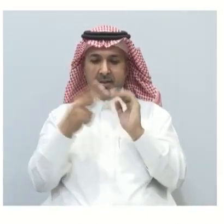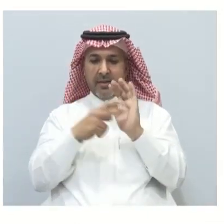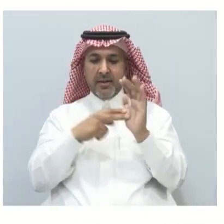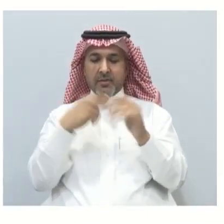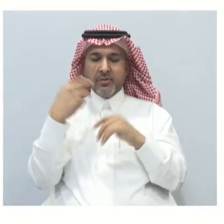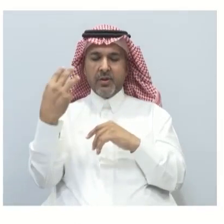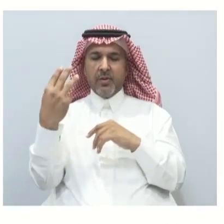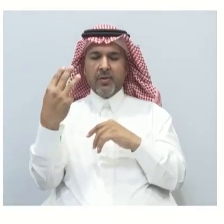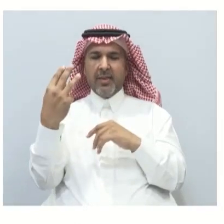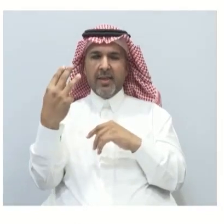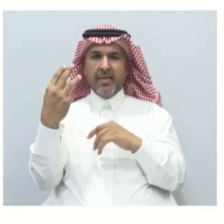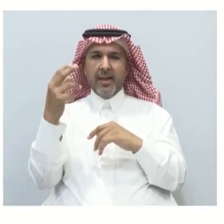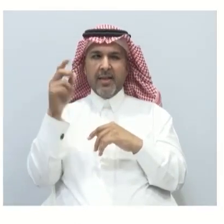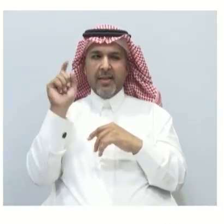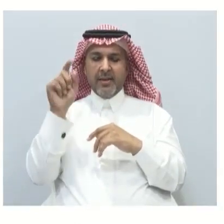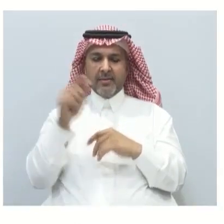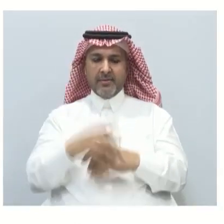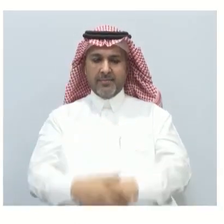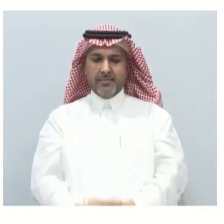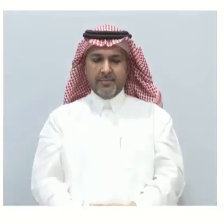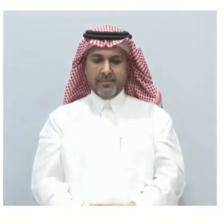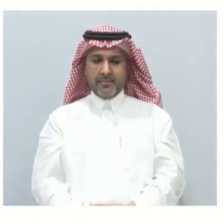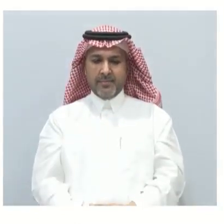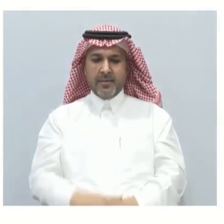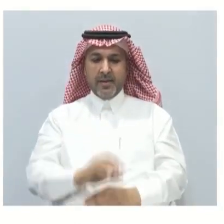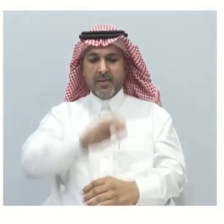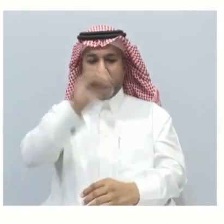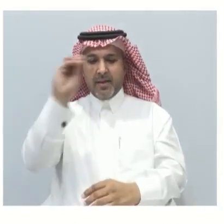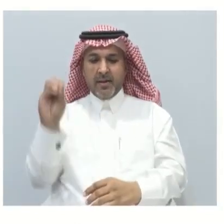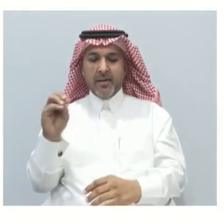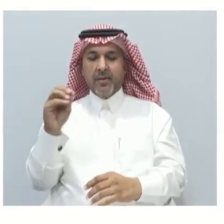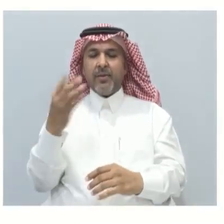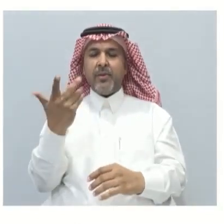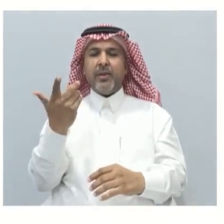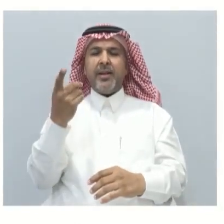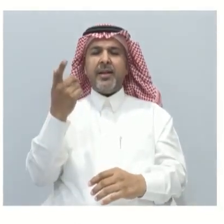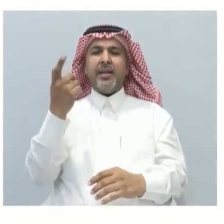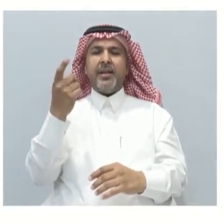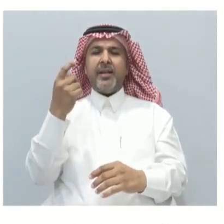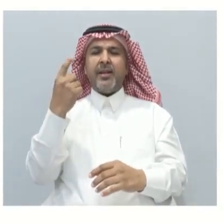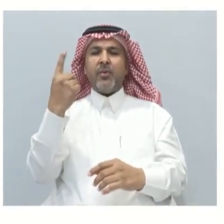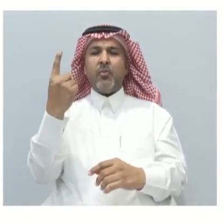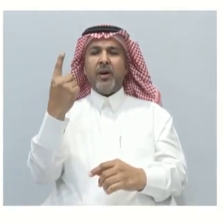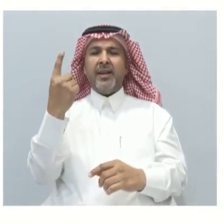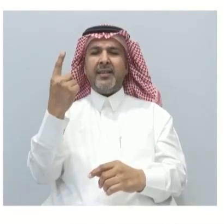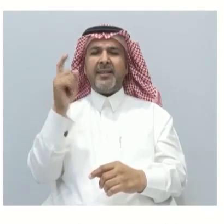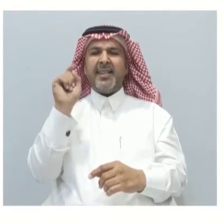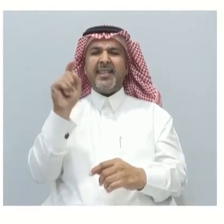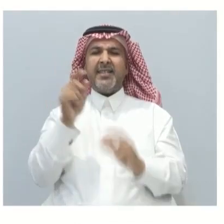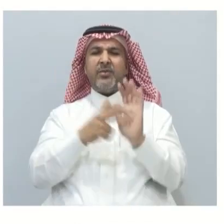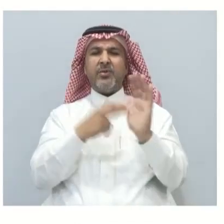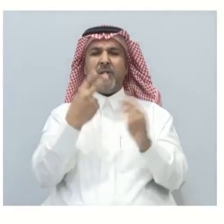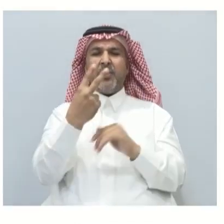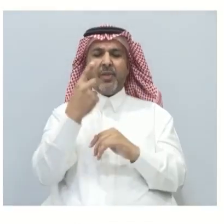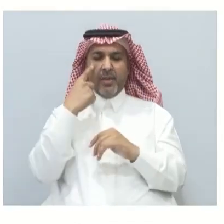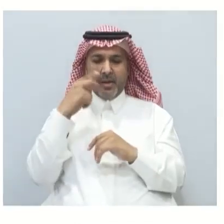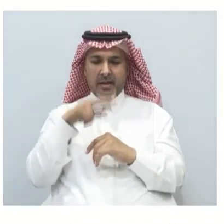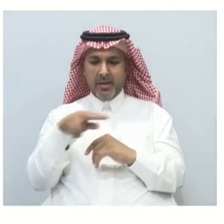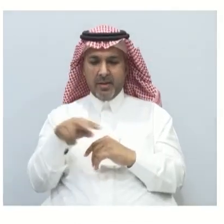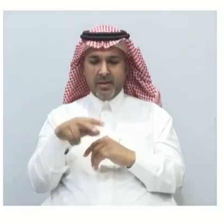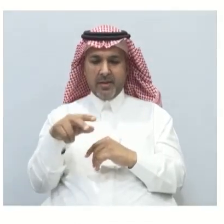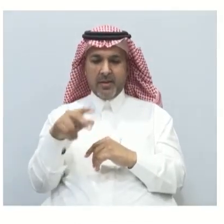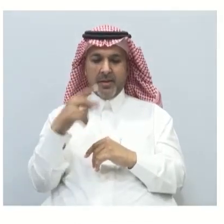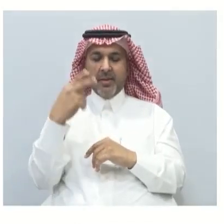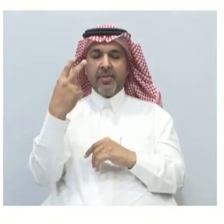زائدا 2 تساوي 3 اكس انقل 2 اكس للطرف الثاني حتصير واح اكس تساوي 2